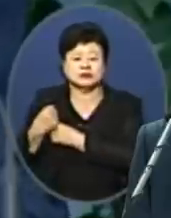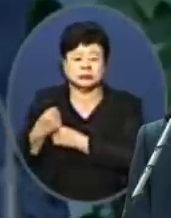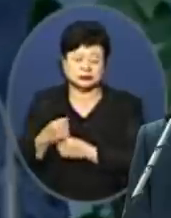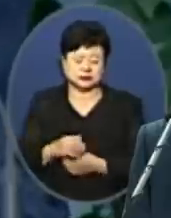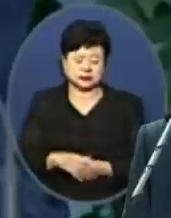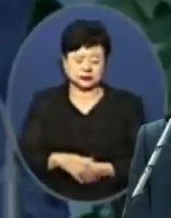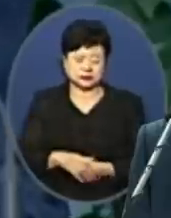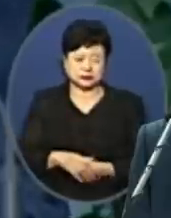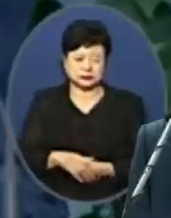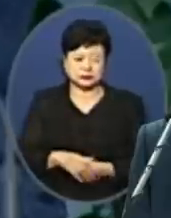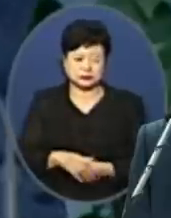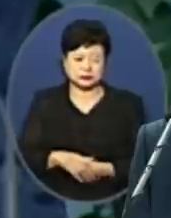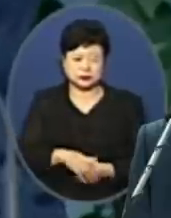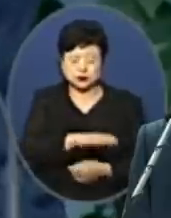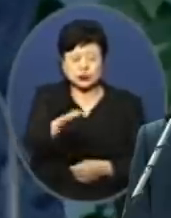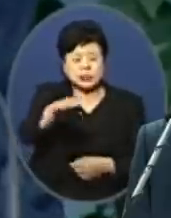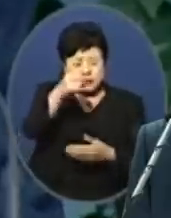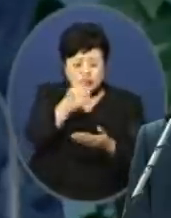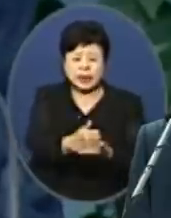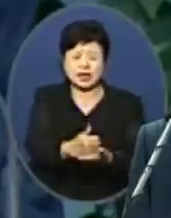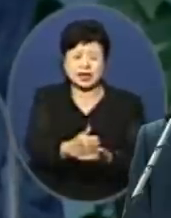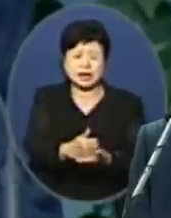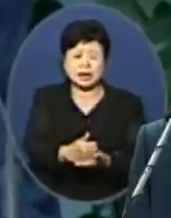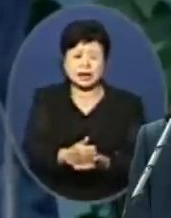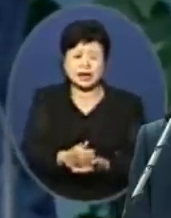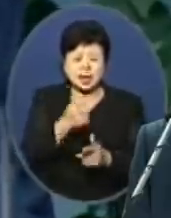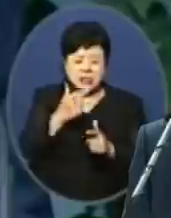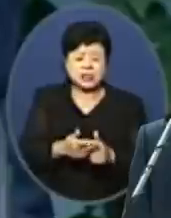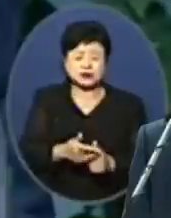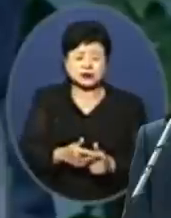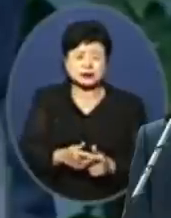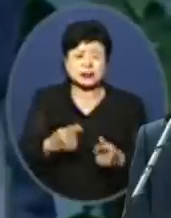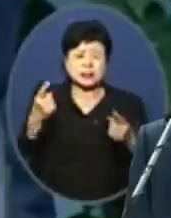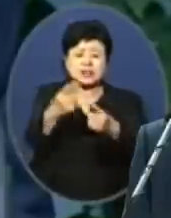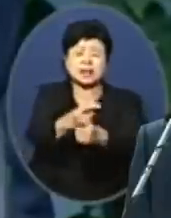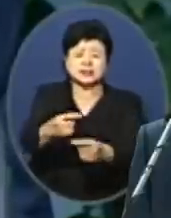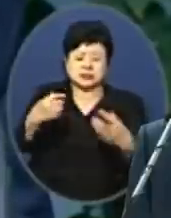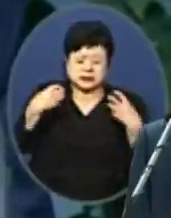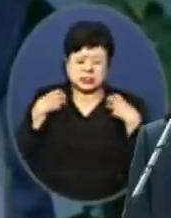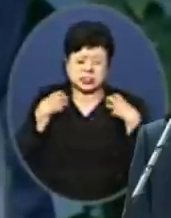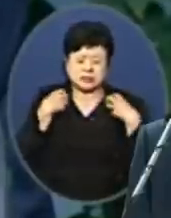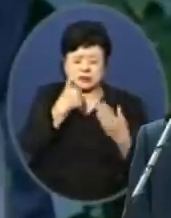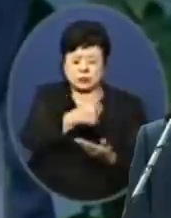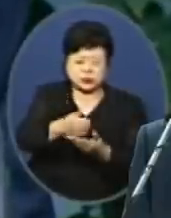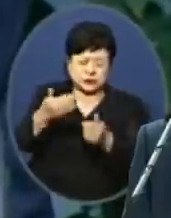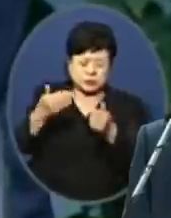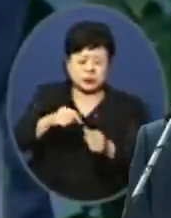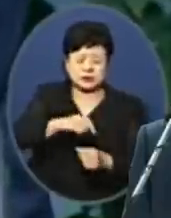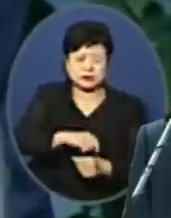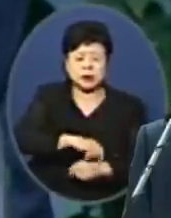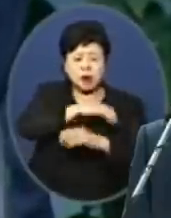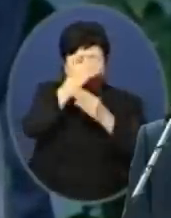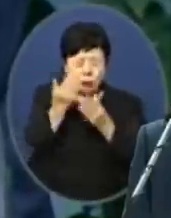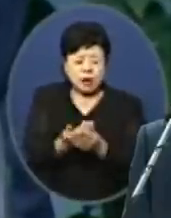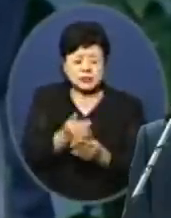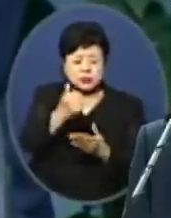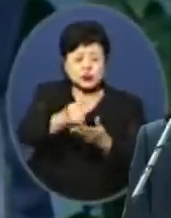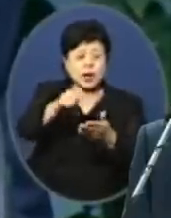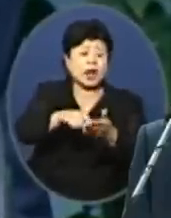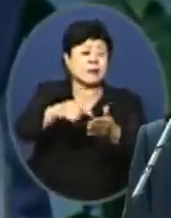책임졌어요. 우리 죄를 자기가 다 책임지고 주님이 철저히 죄를 갚되